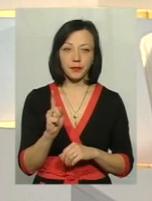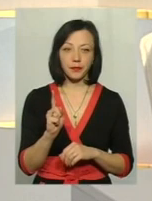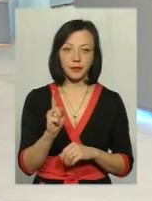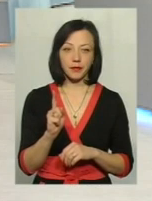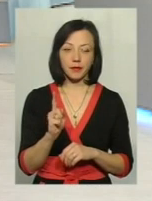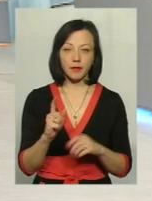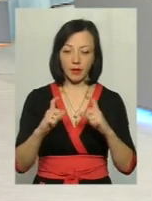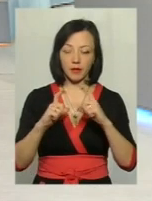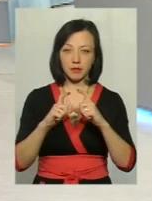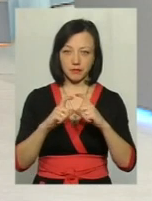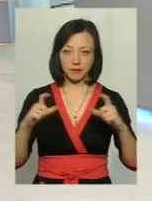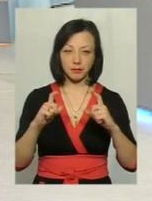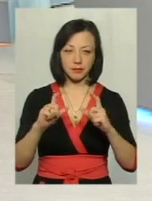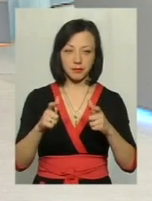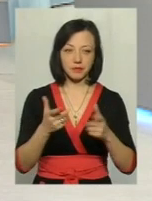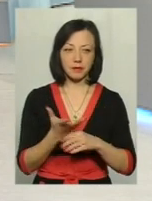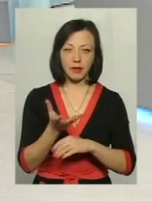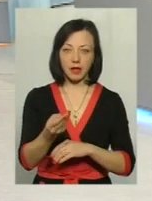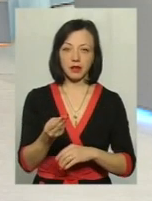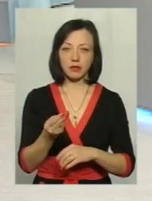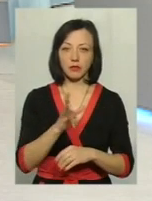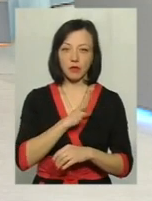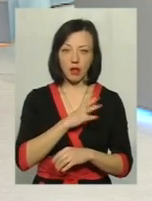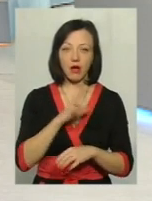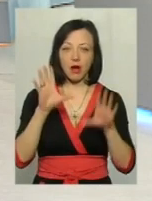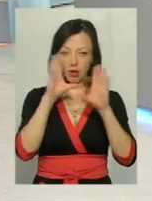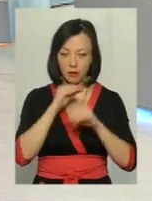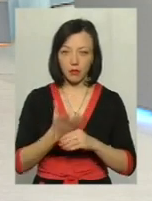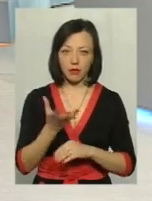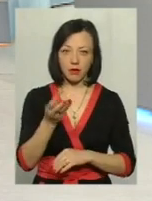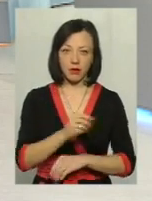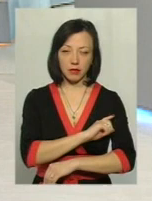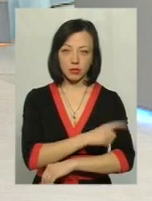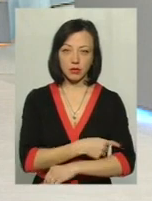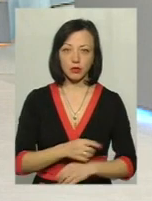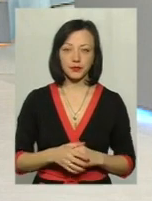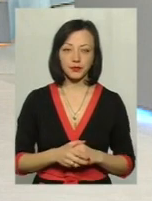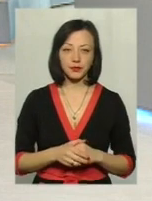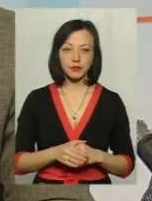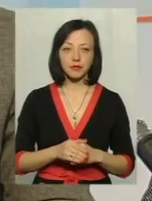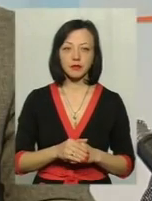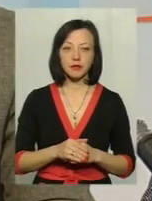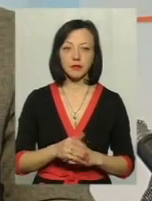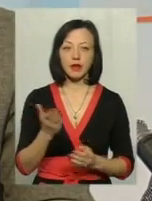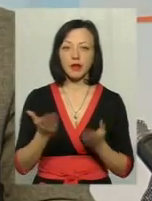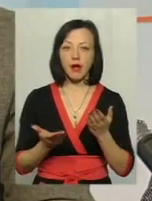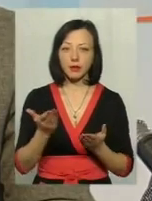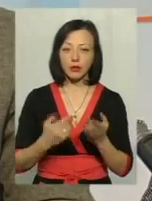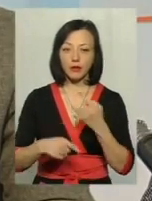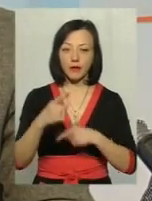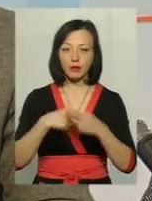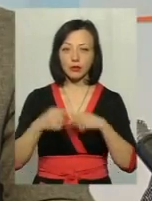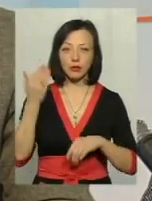та платіжка була відносно посильною для оплати? Ну, мене, скажімо, якщо повернусь трошки